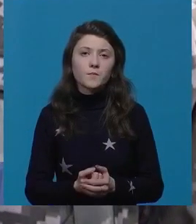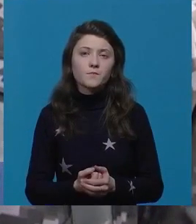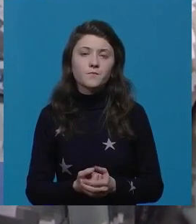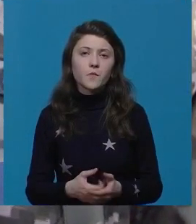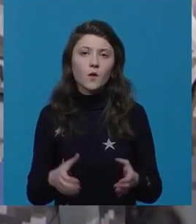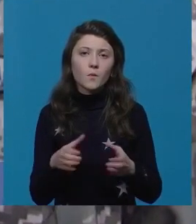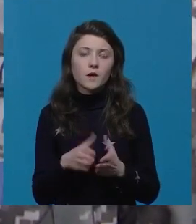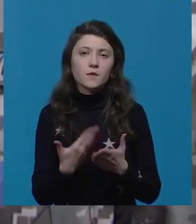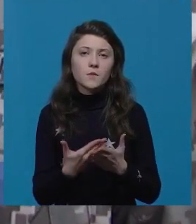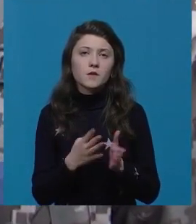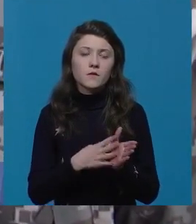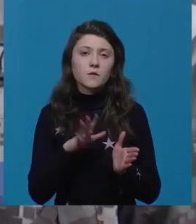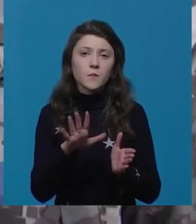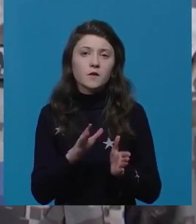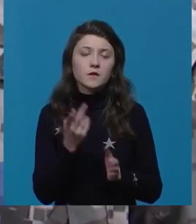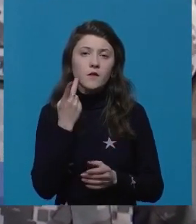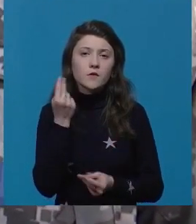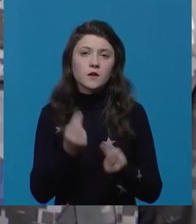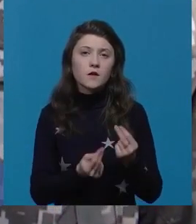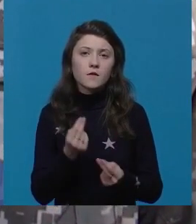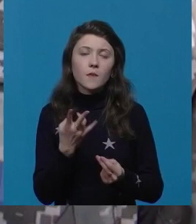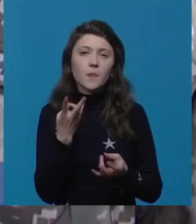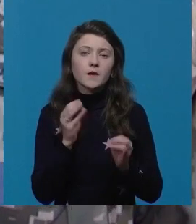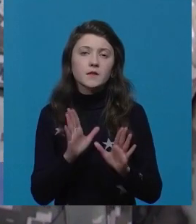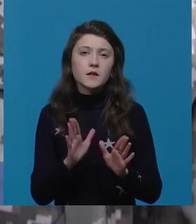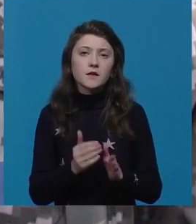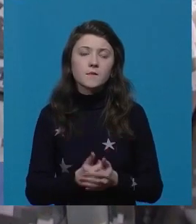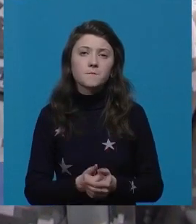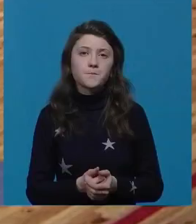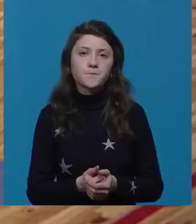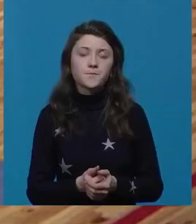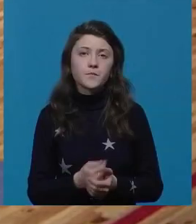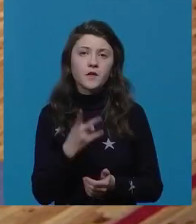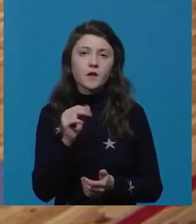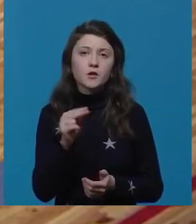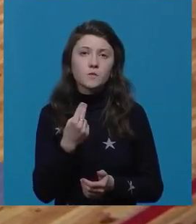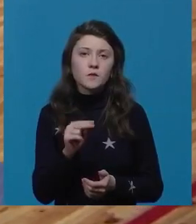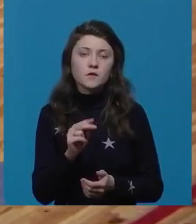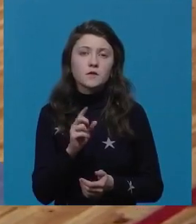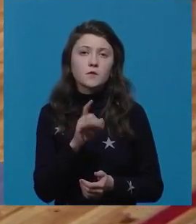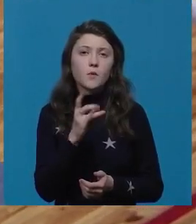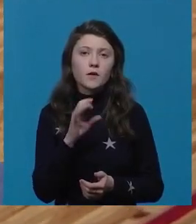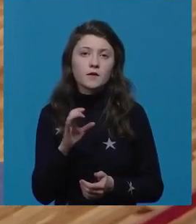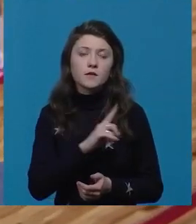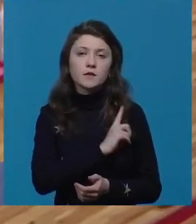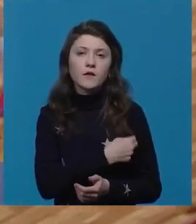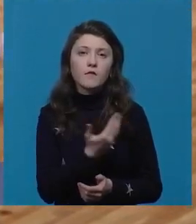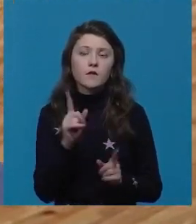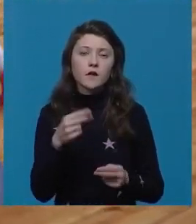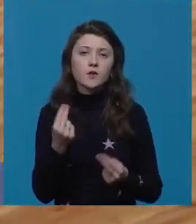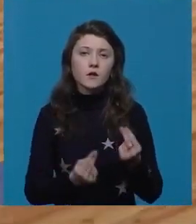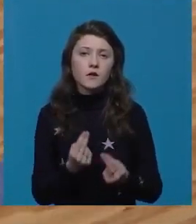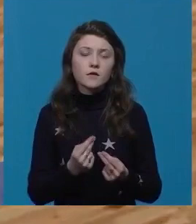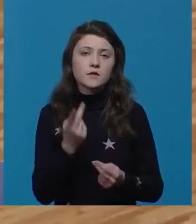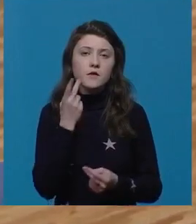наприклад, 95-ї бригади завжди грає не тільки на чемпіонаті Збройних сил України. Вона грає і завжди